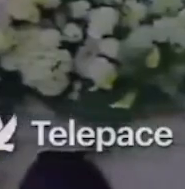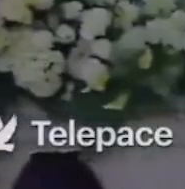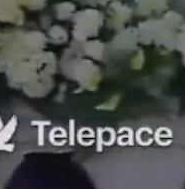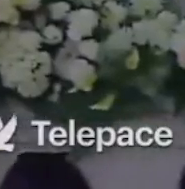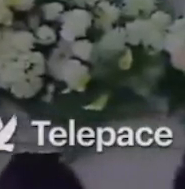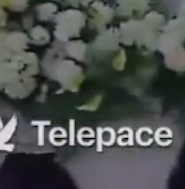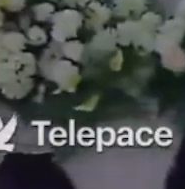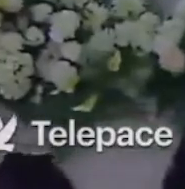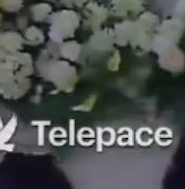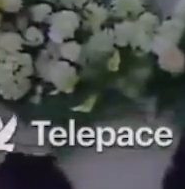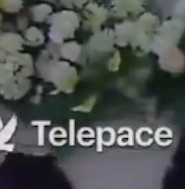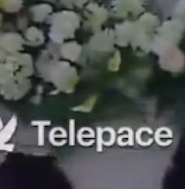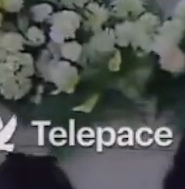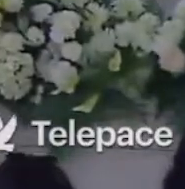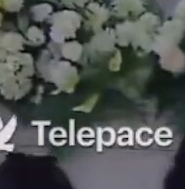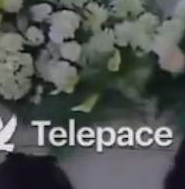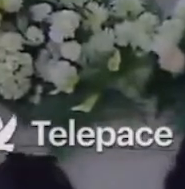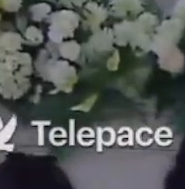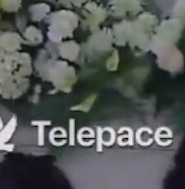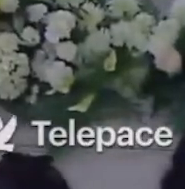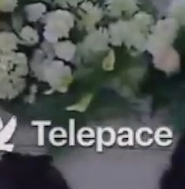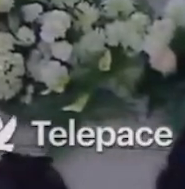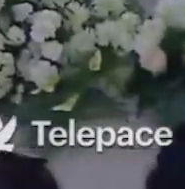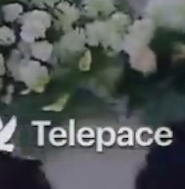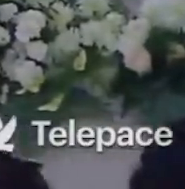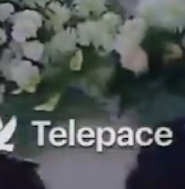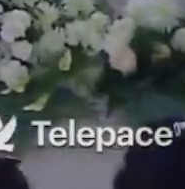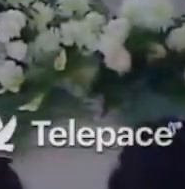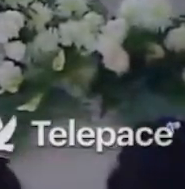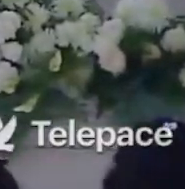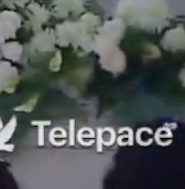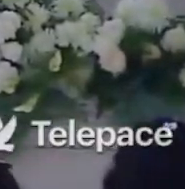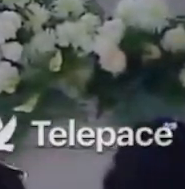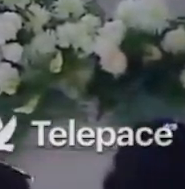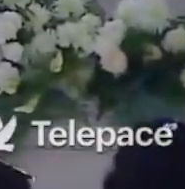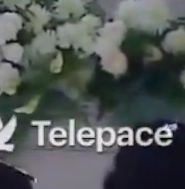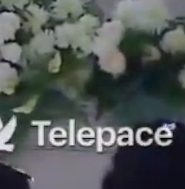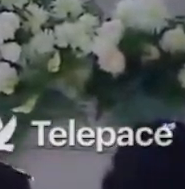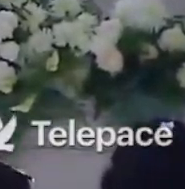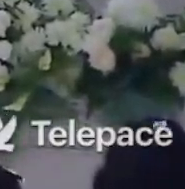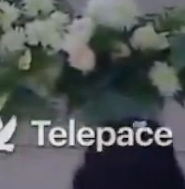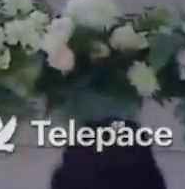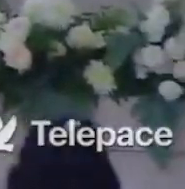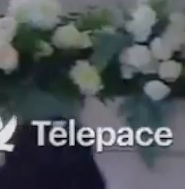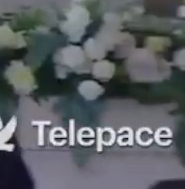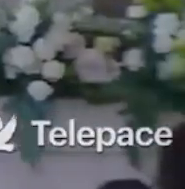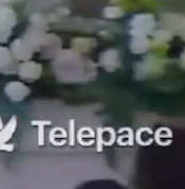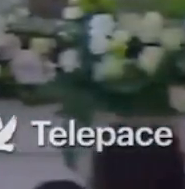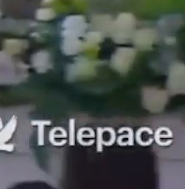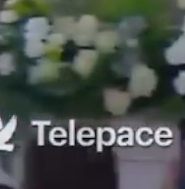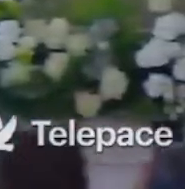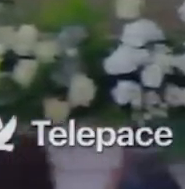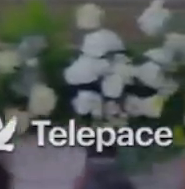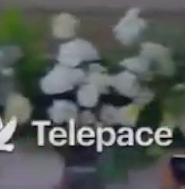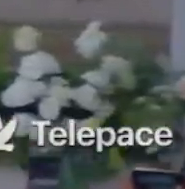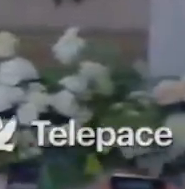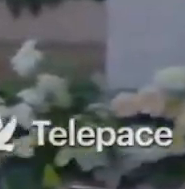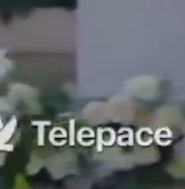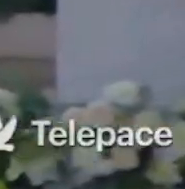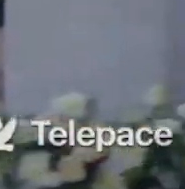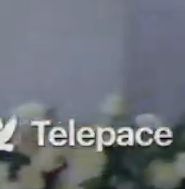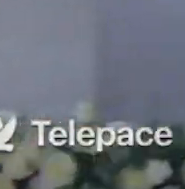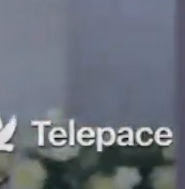sangue, e allora avevano capito che dovevano pregare per la Chiesa, per